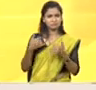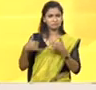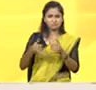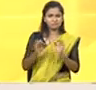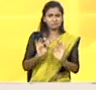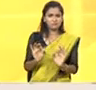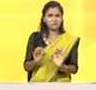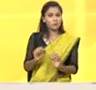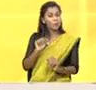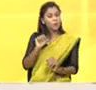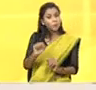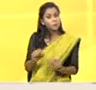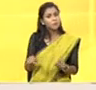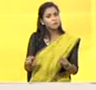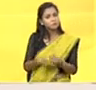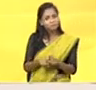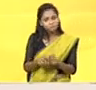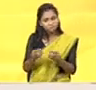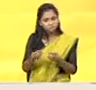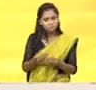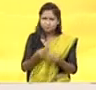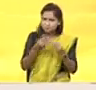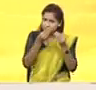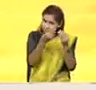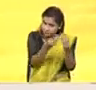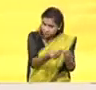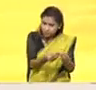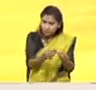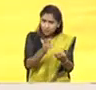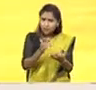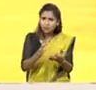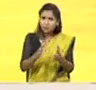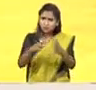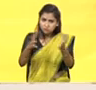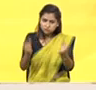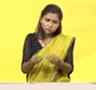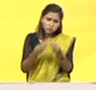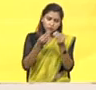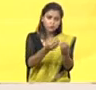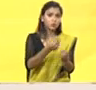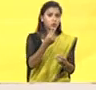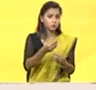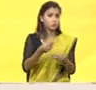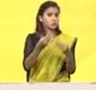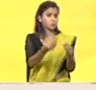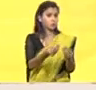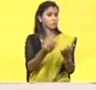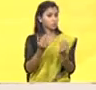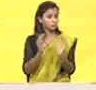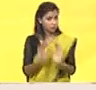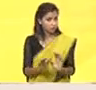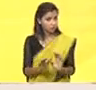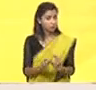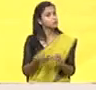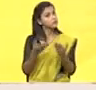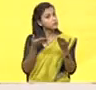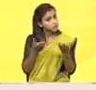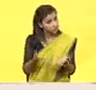आप ऐसी जगहों पर दे सकते हैं जहां उनका उपयोग होता रहे। ये